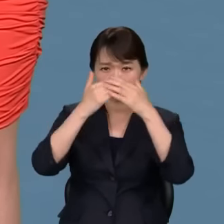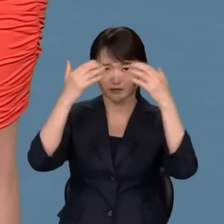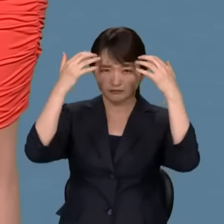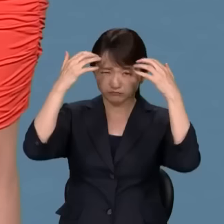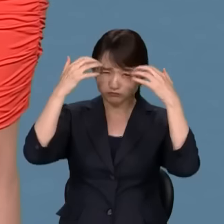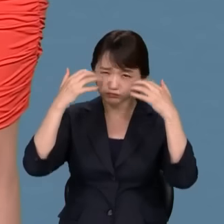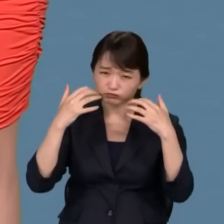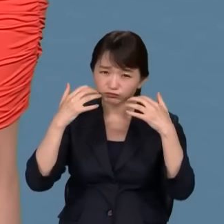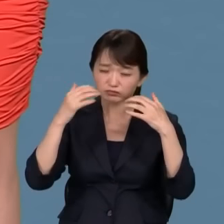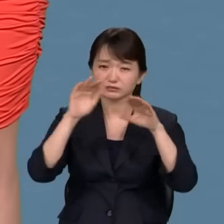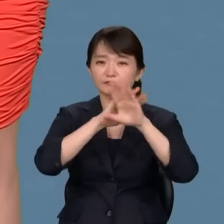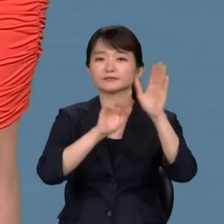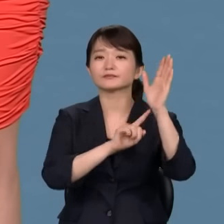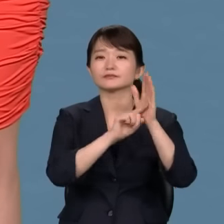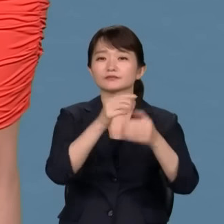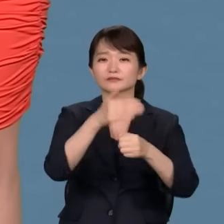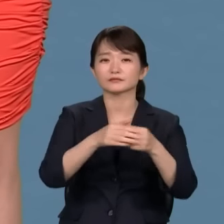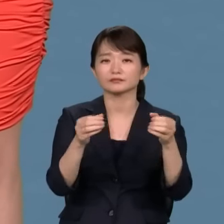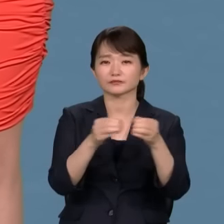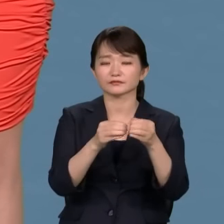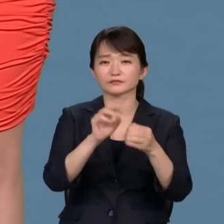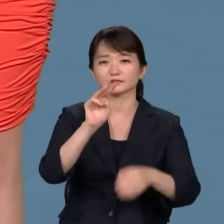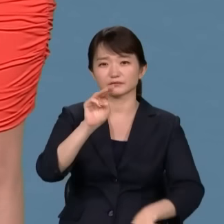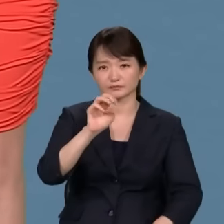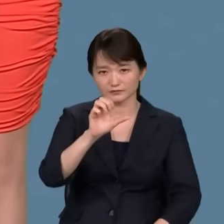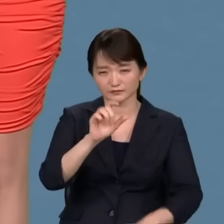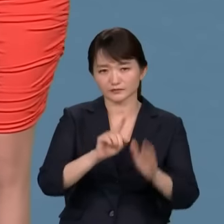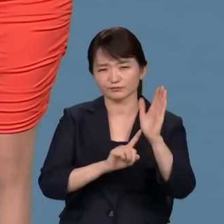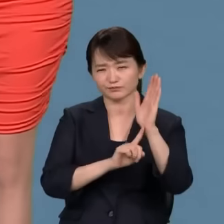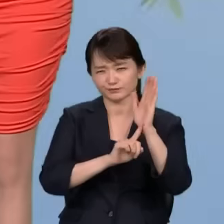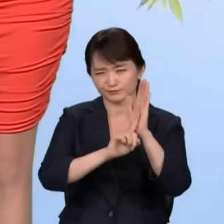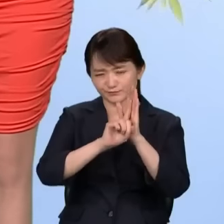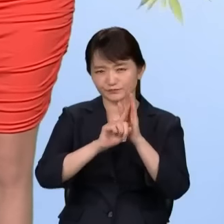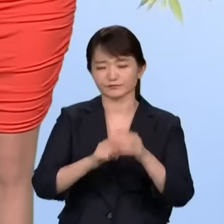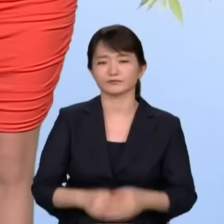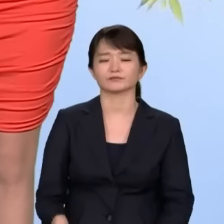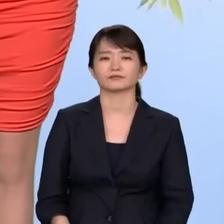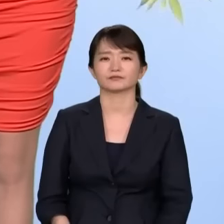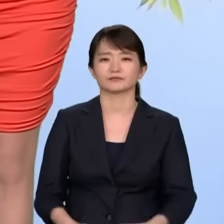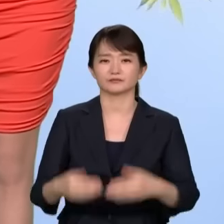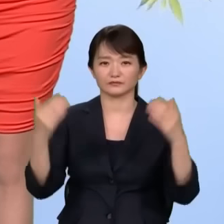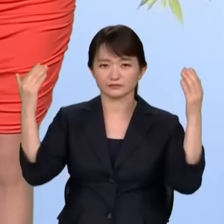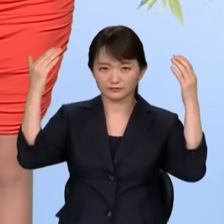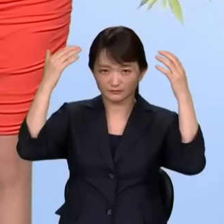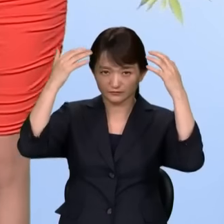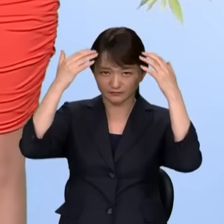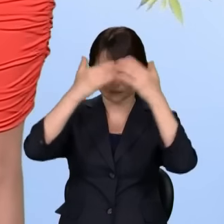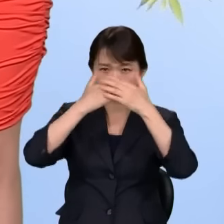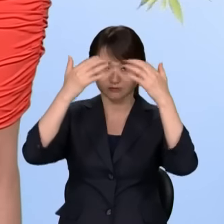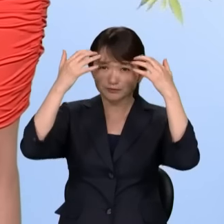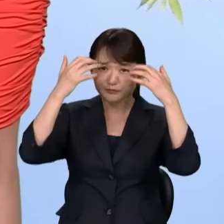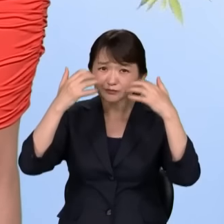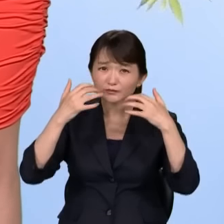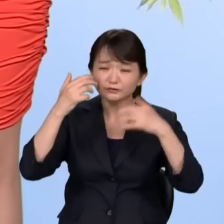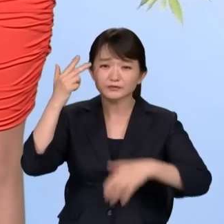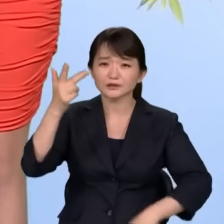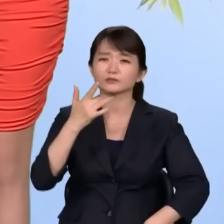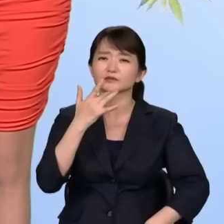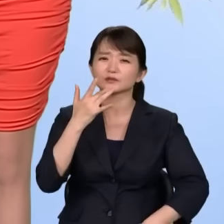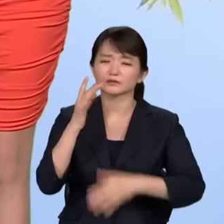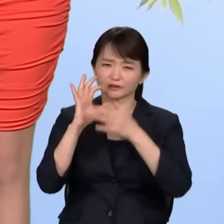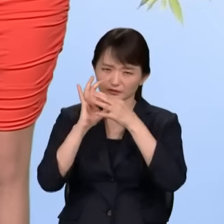나타나겠고요. 한낮 기온은 대구와 창원이 35도까지 오르겠습니다. 열대야 기록 행진은 다음 주 화요일까지 이어질